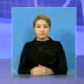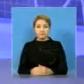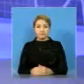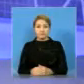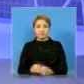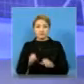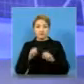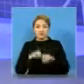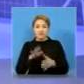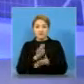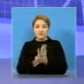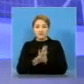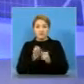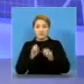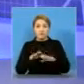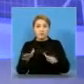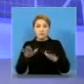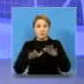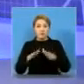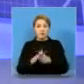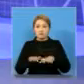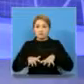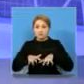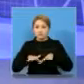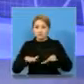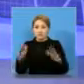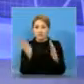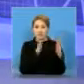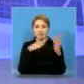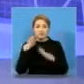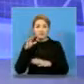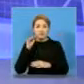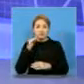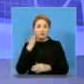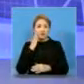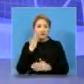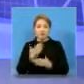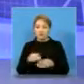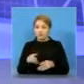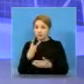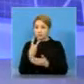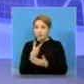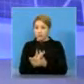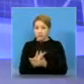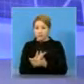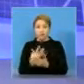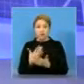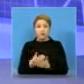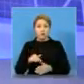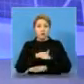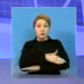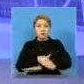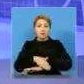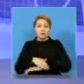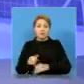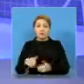Гниющие пищевые отходы, огромные кучи мусора, разносимые ветром и собаками пакеты. Такую картину сейчас можно наблюдать на улицах